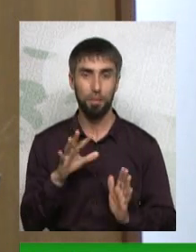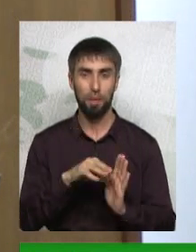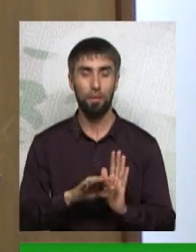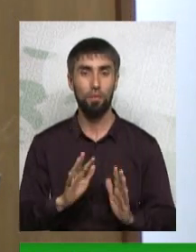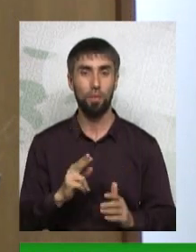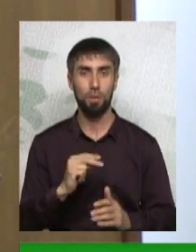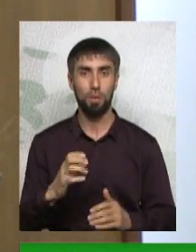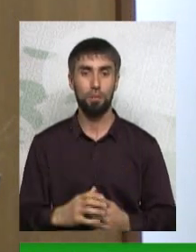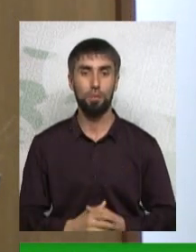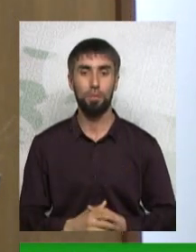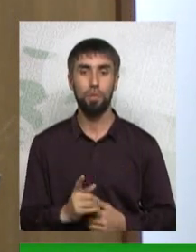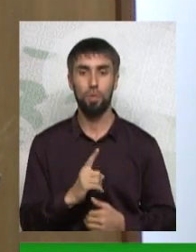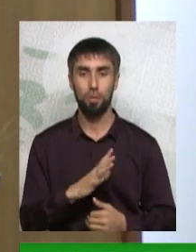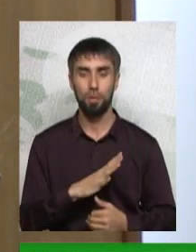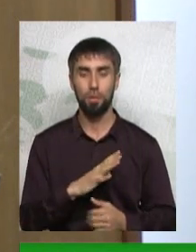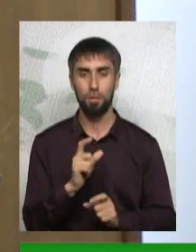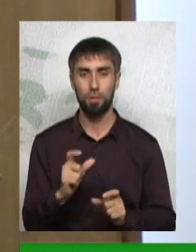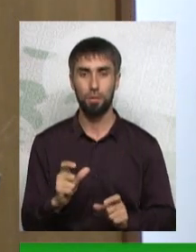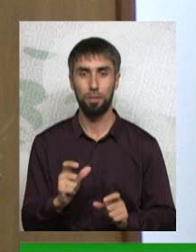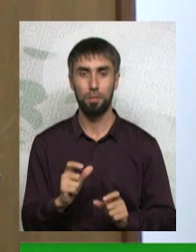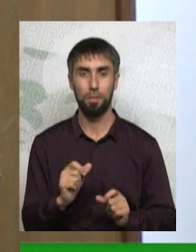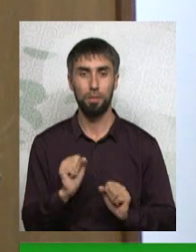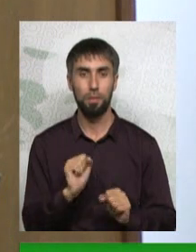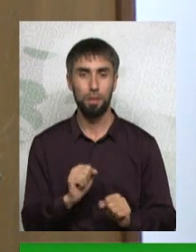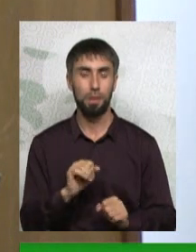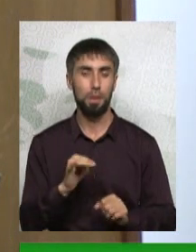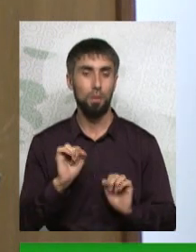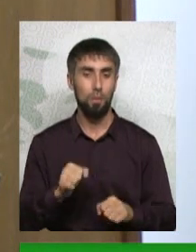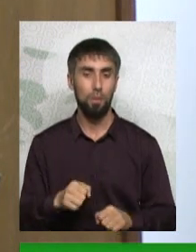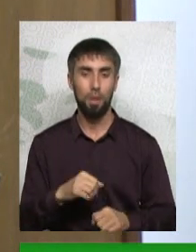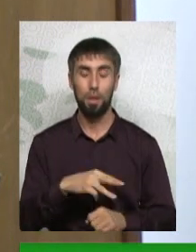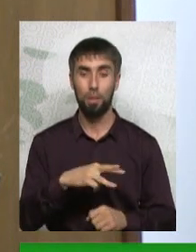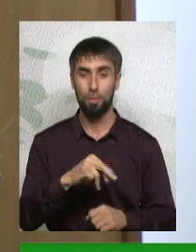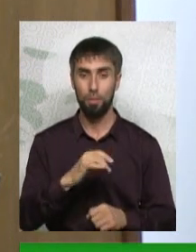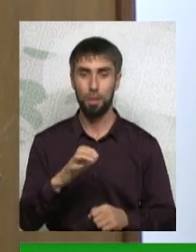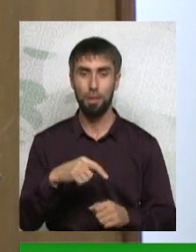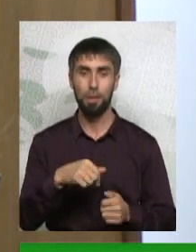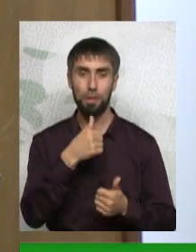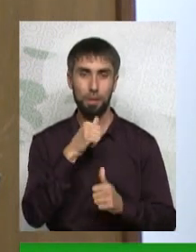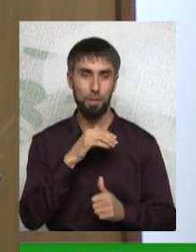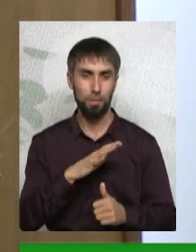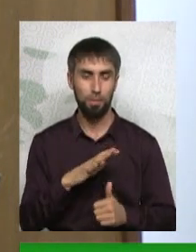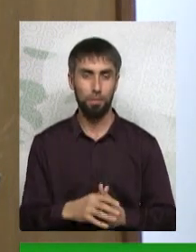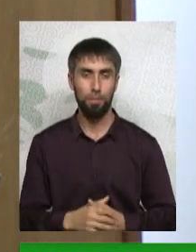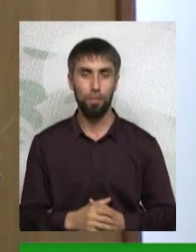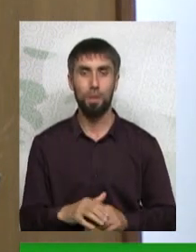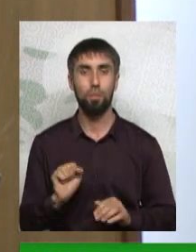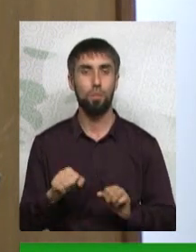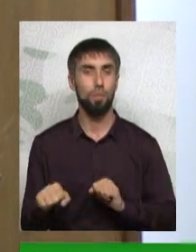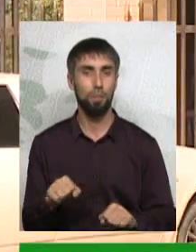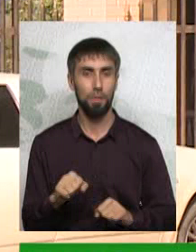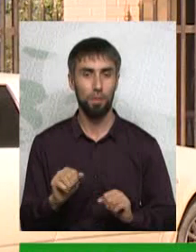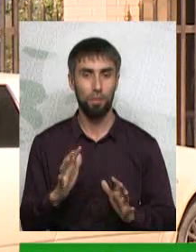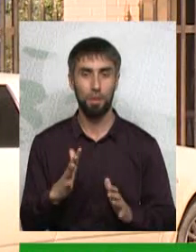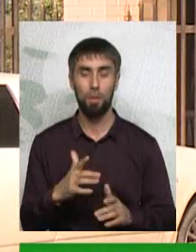случае ЧС, чтобы отселить людей. То есть у Магасов риски идут по землетрясению в